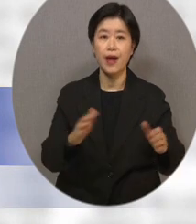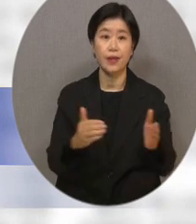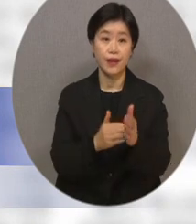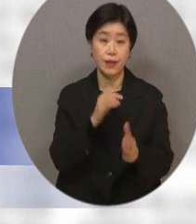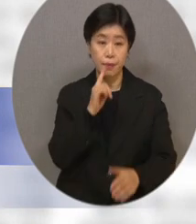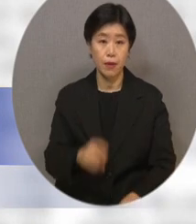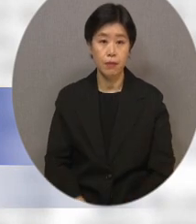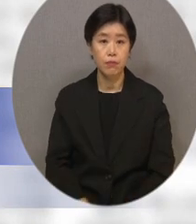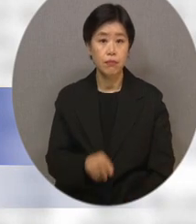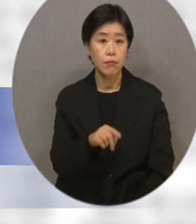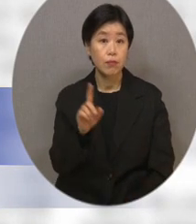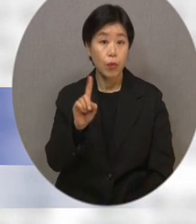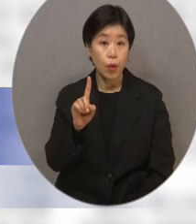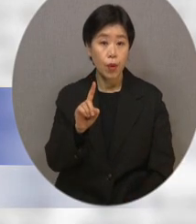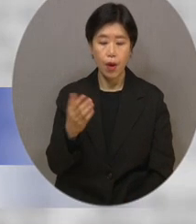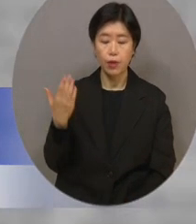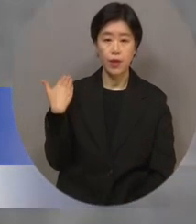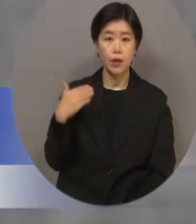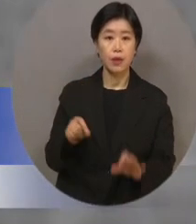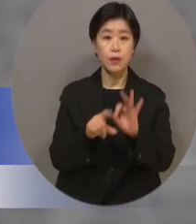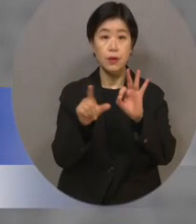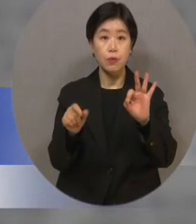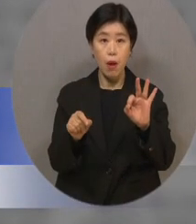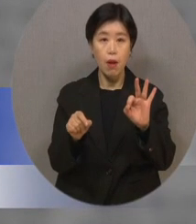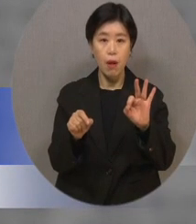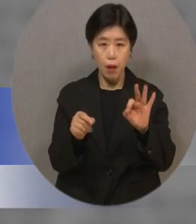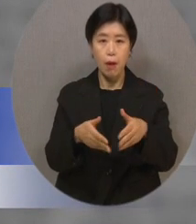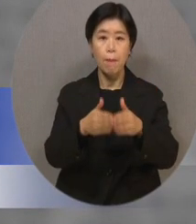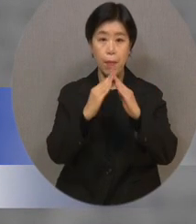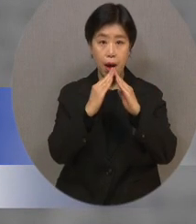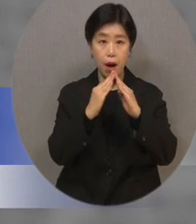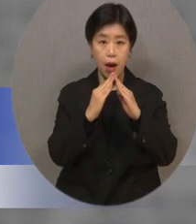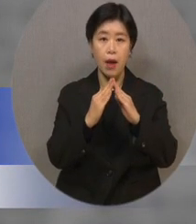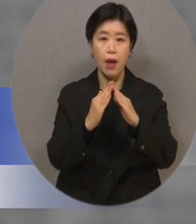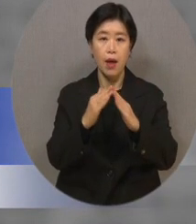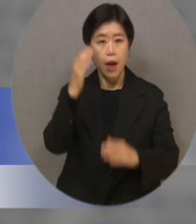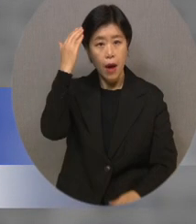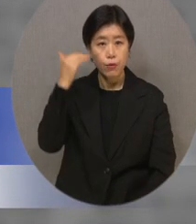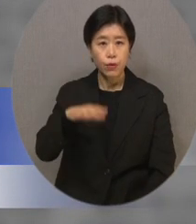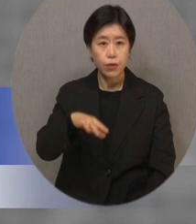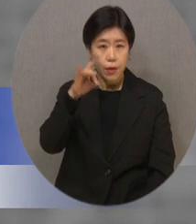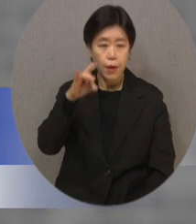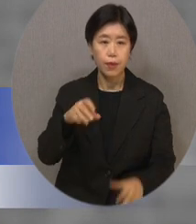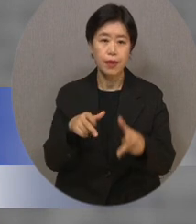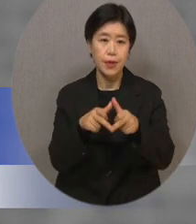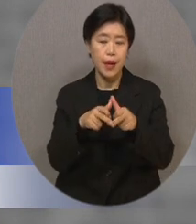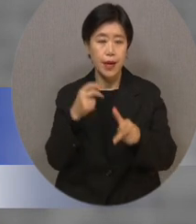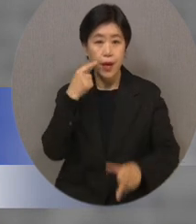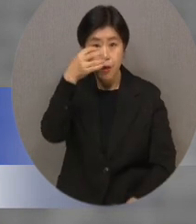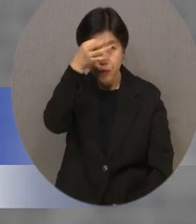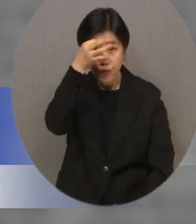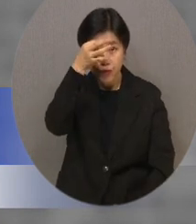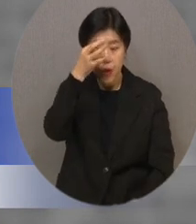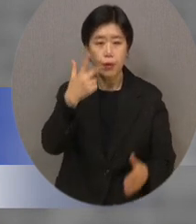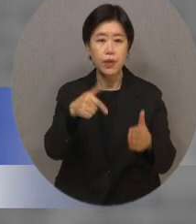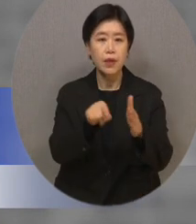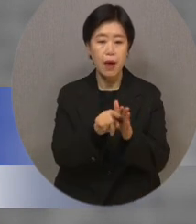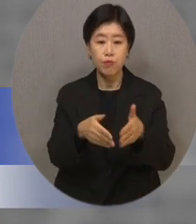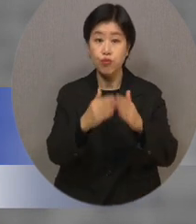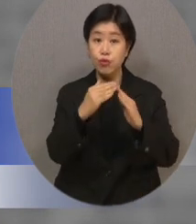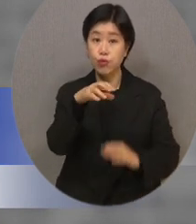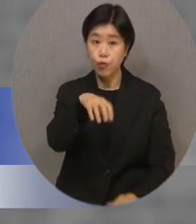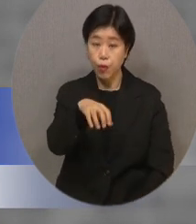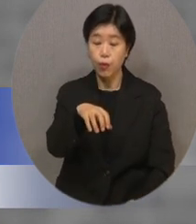주가는 지난 10월 개관한 국내 첫 장애 예술 공연장이 모두 예술 국장에서 진행됐는데요 어